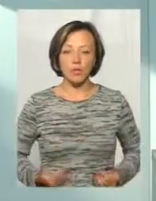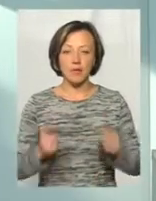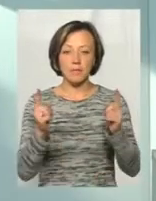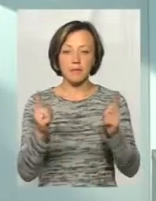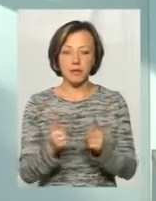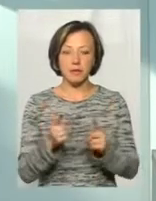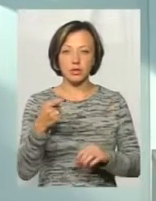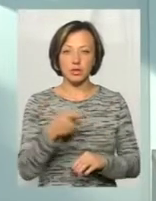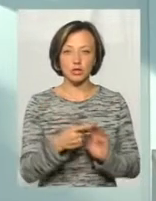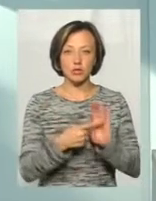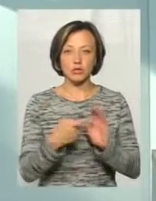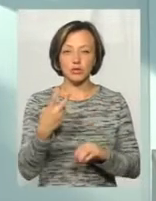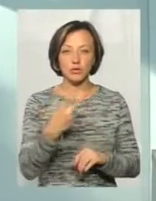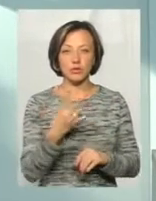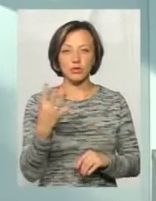мінімум